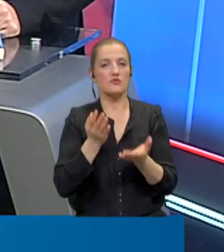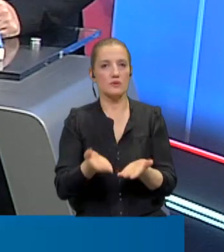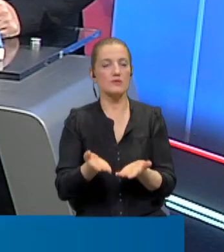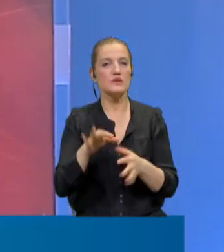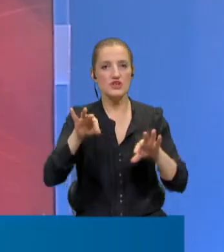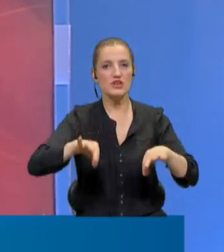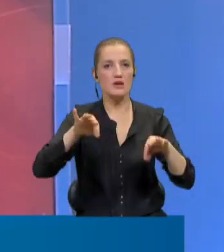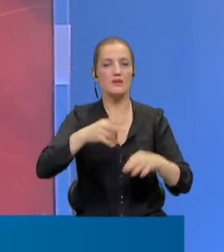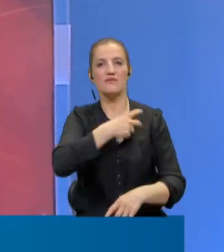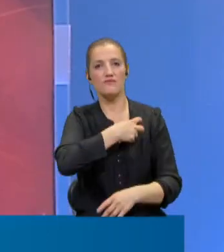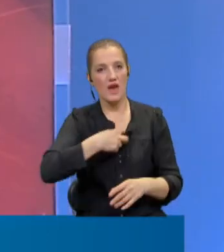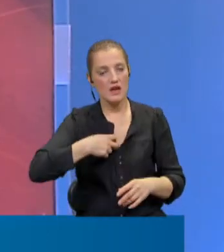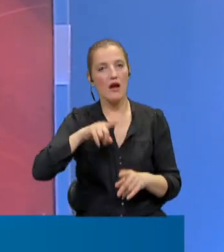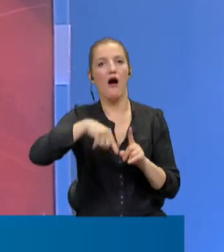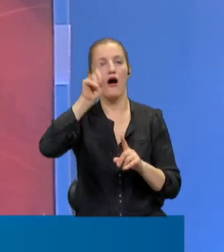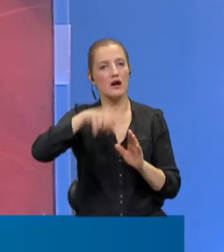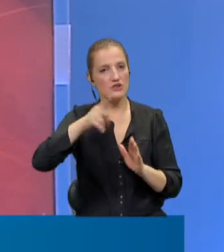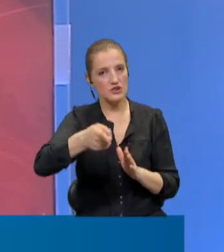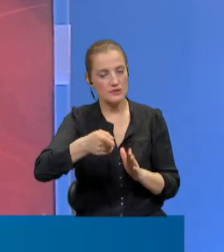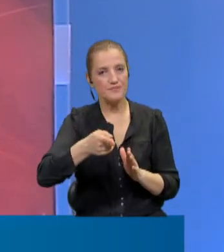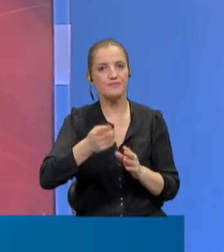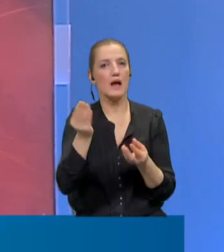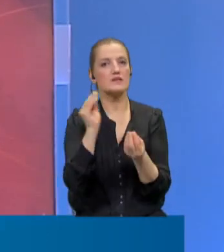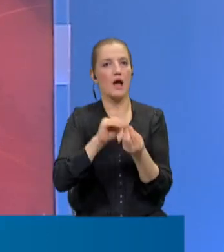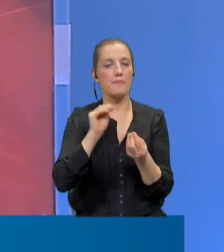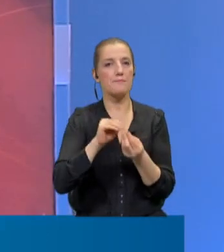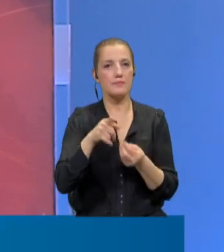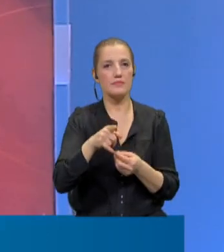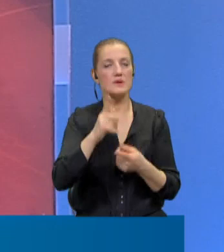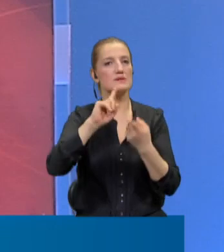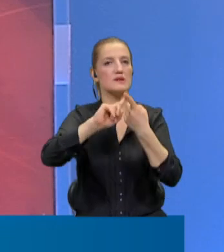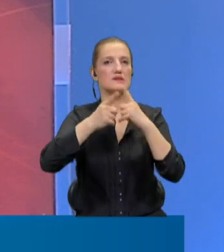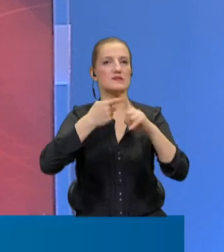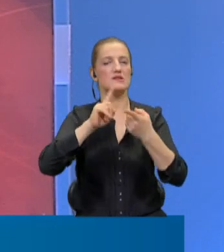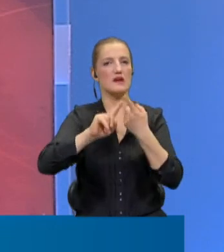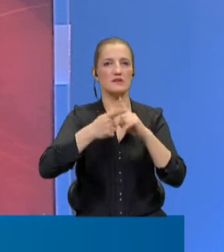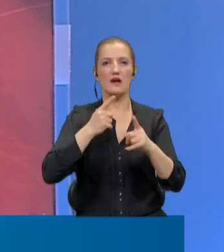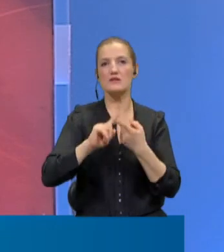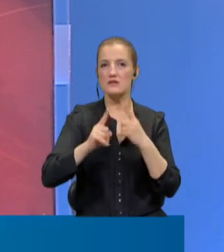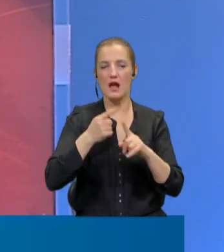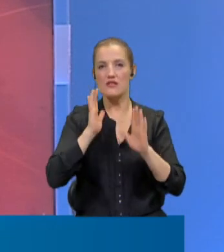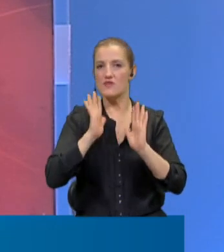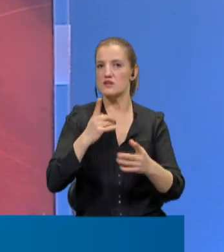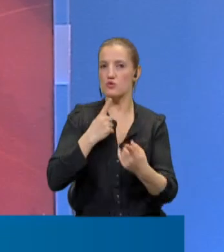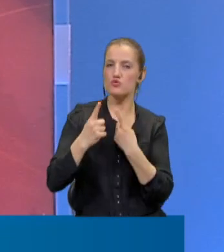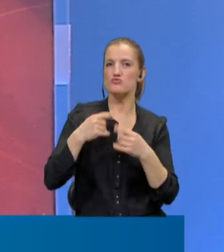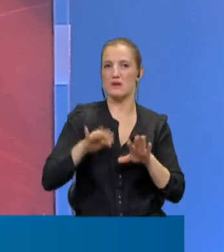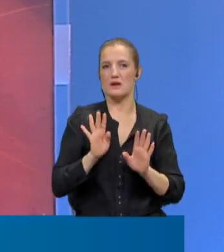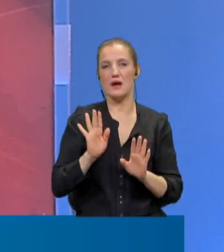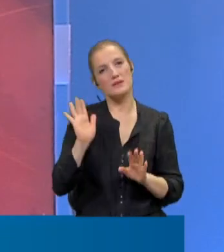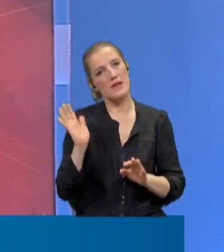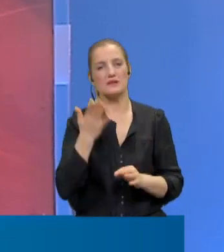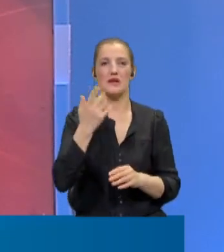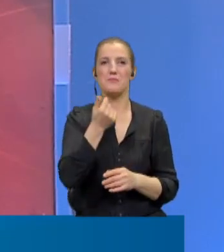şimdi vergiler harçlar diyelim onlara gelen zamları konuşalım siyasetten Çok doğru söz etmesek ne yapsak acaba